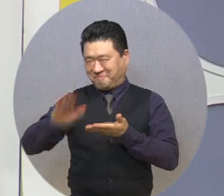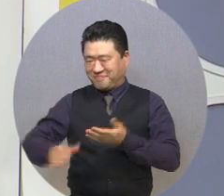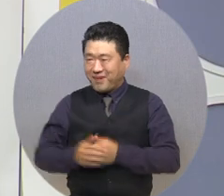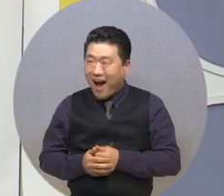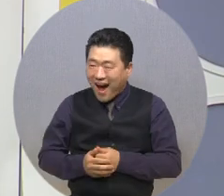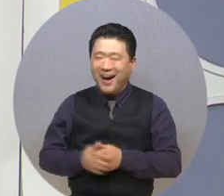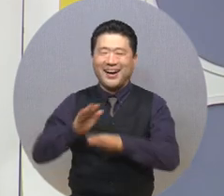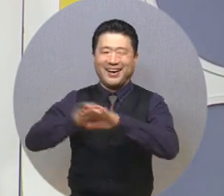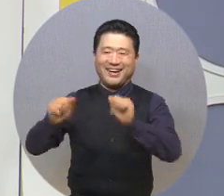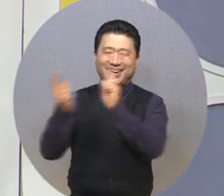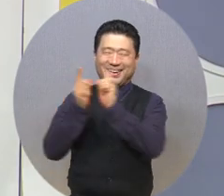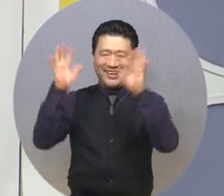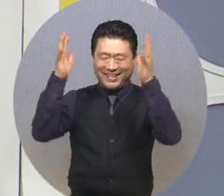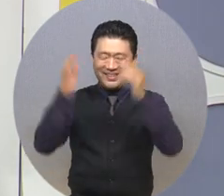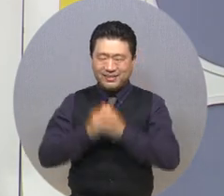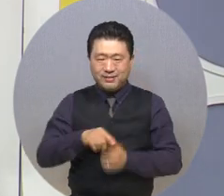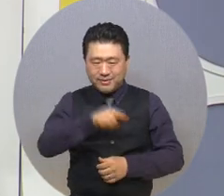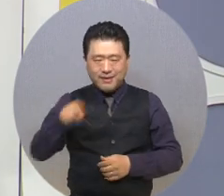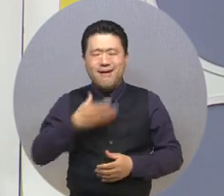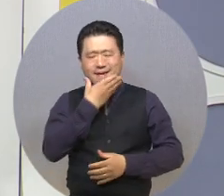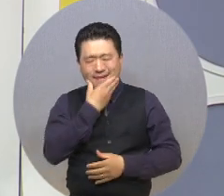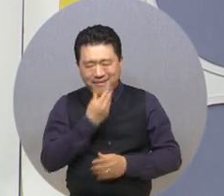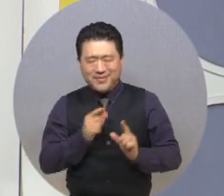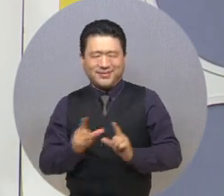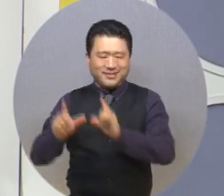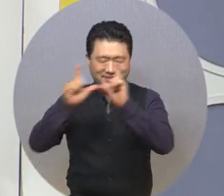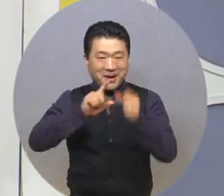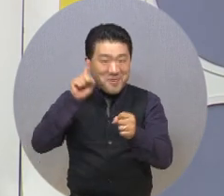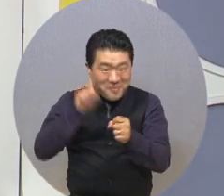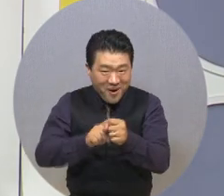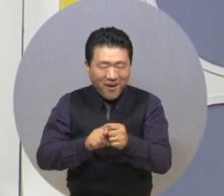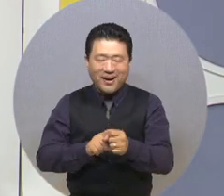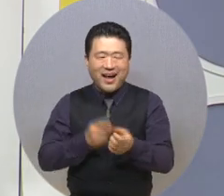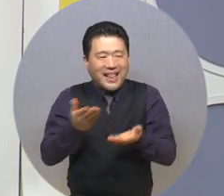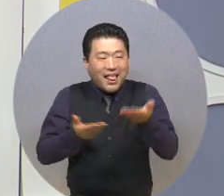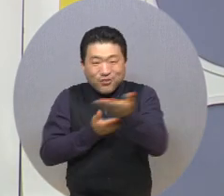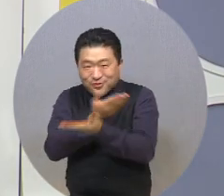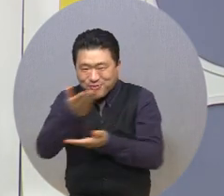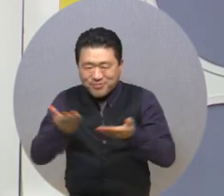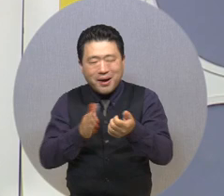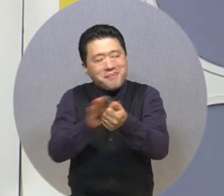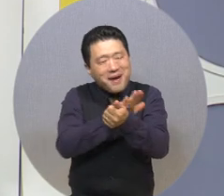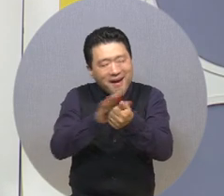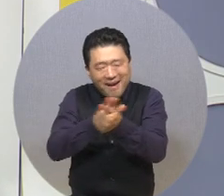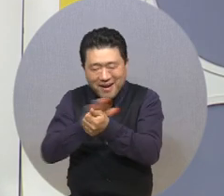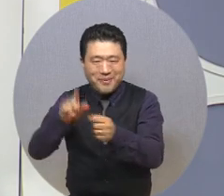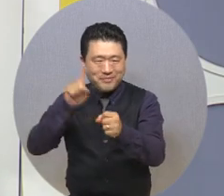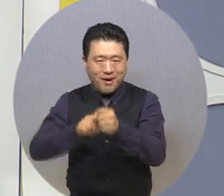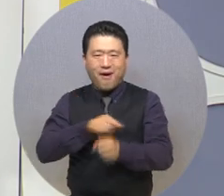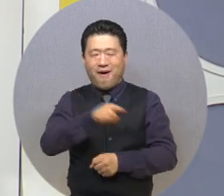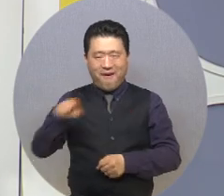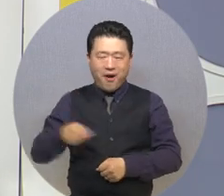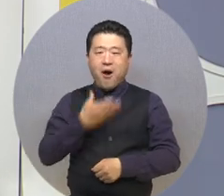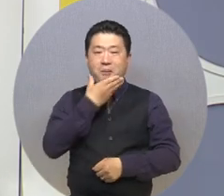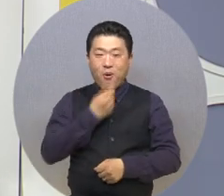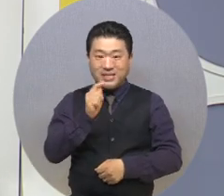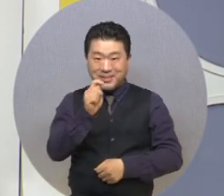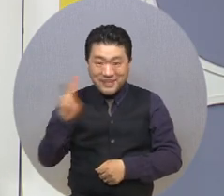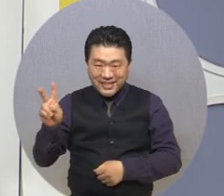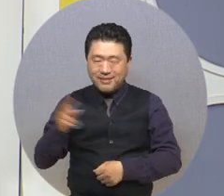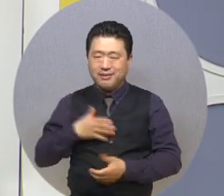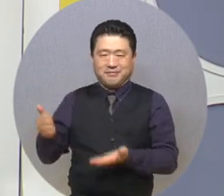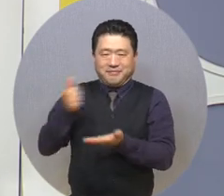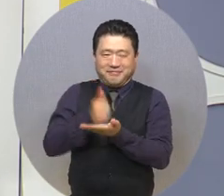이렇게 우리 모두가 행복한 세상을 위한 방송, 그리고 나눔과 배려가 살아 숨쉬는 이곳 복지TV